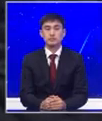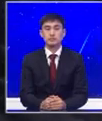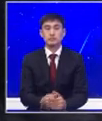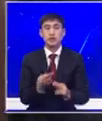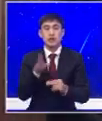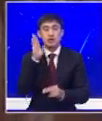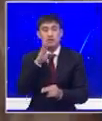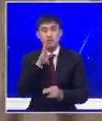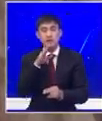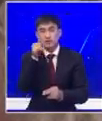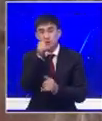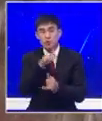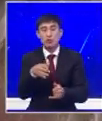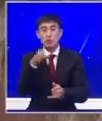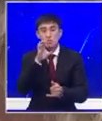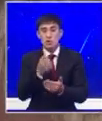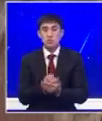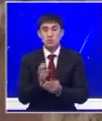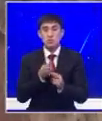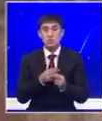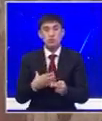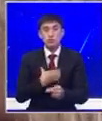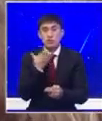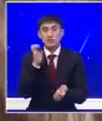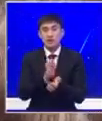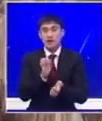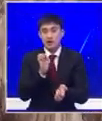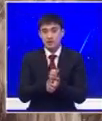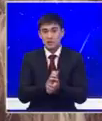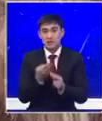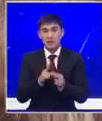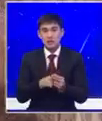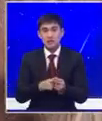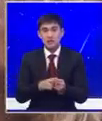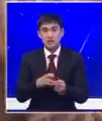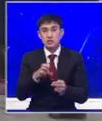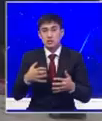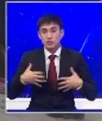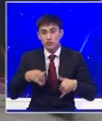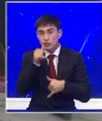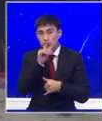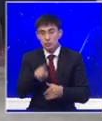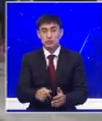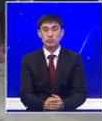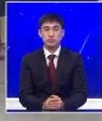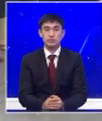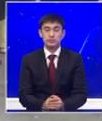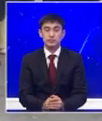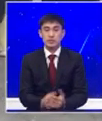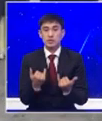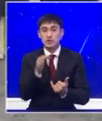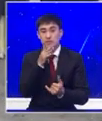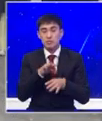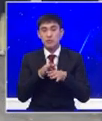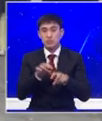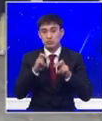Эта вода непригодна для употребления. Она ужасно грязная, и даже скот ее не пьет. В настоящее время ведется